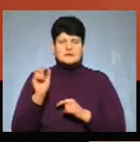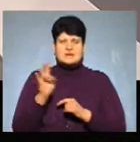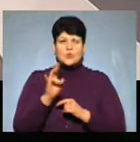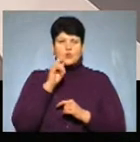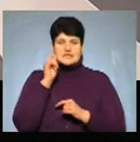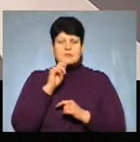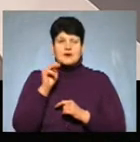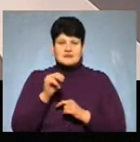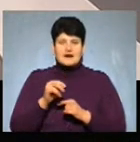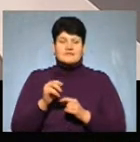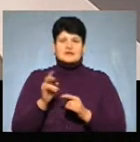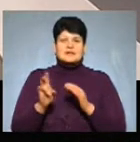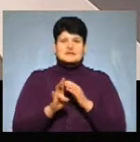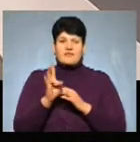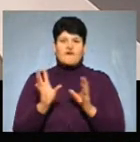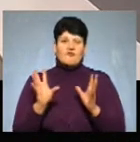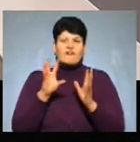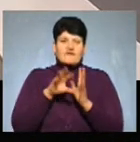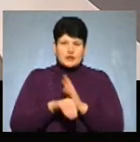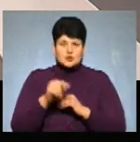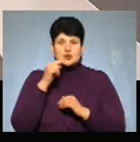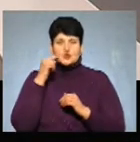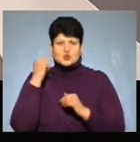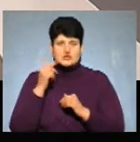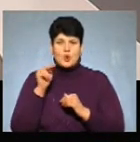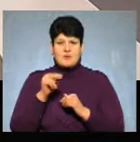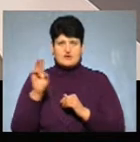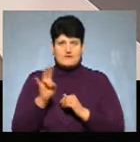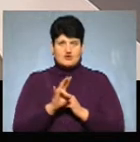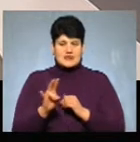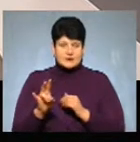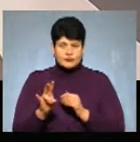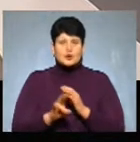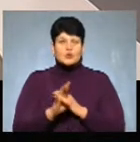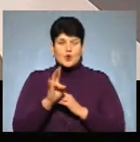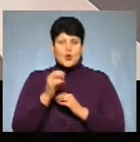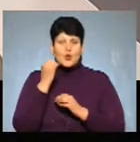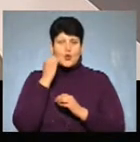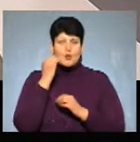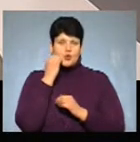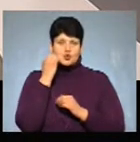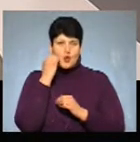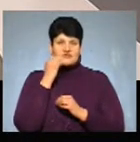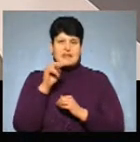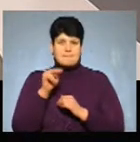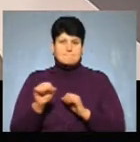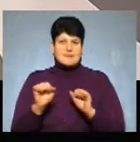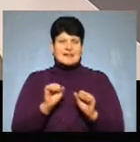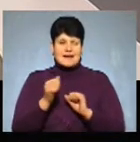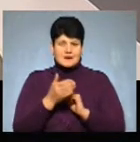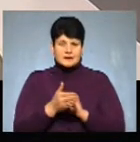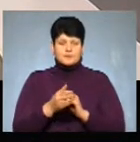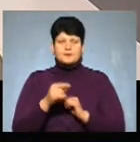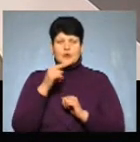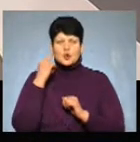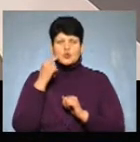Українська Православна Церква в єдності з Російською Православною Церквою, з Московським патріархатом, Руська